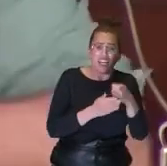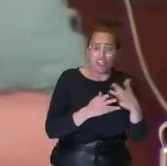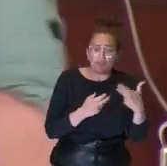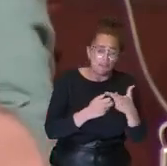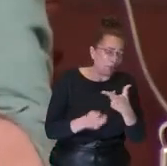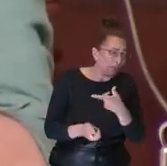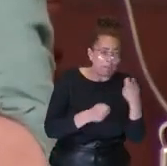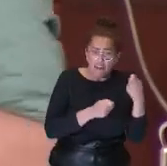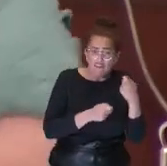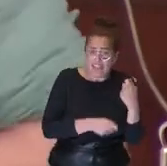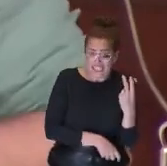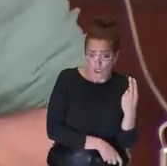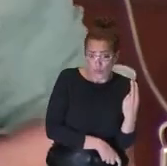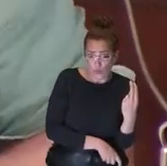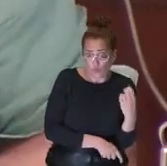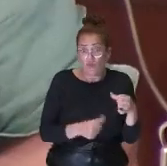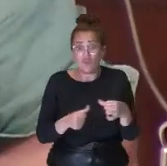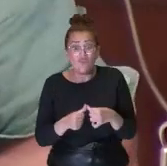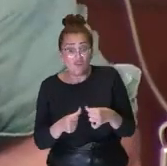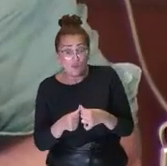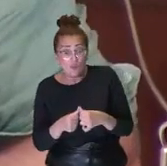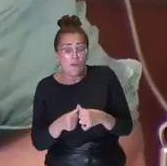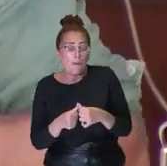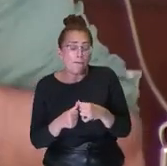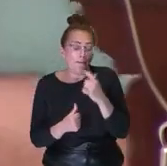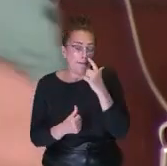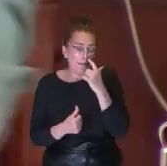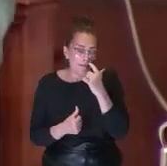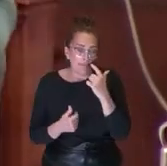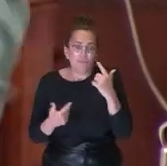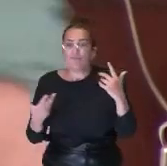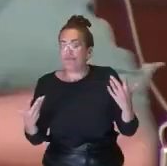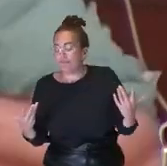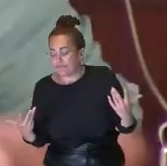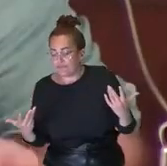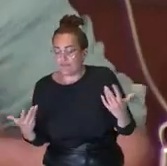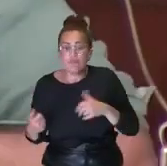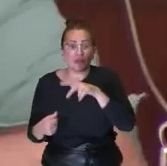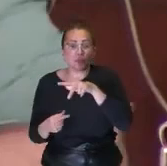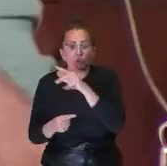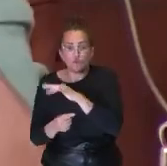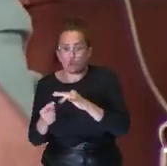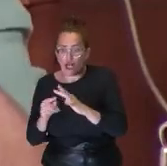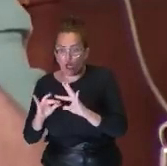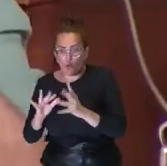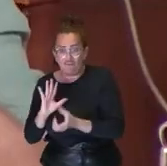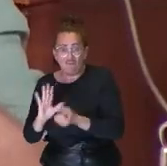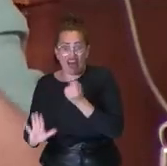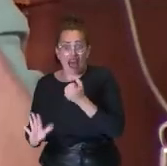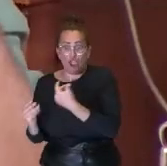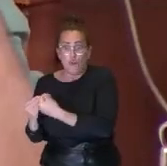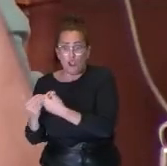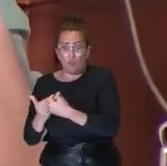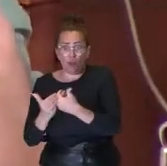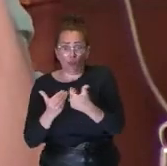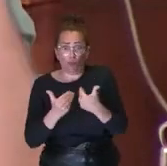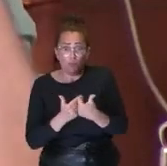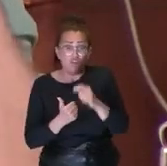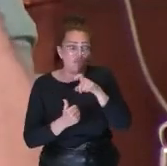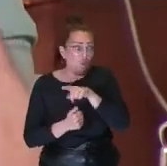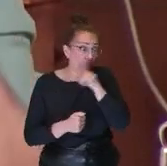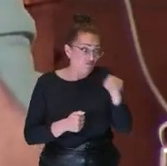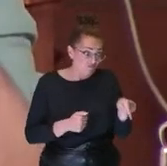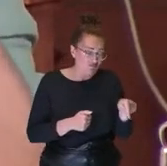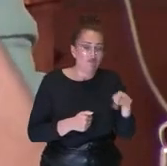donc pour aussi arriver à limiter le besoin en logement social, on a aussi travaillé la question du logement privé, que ce soit